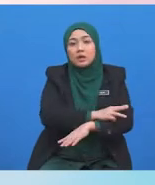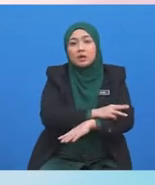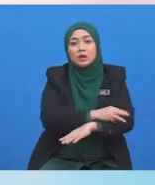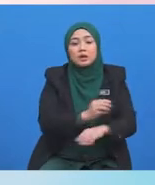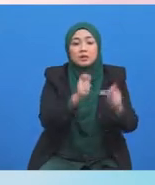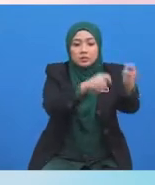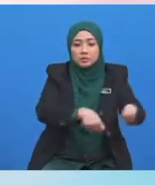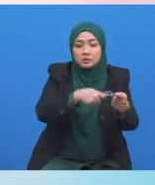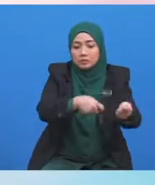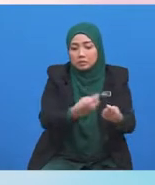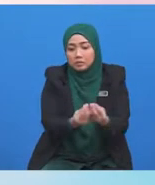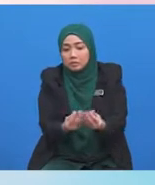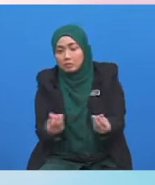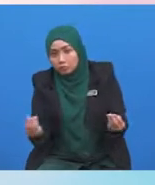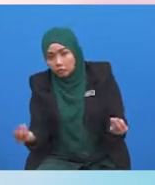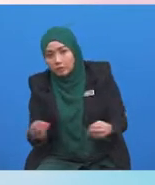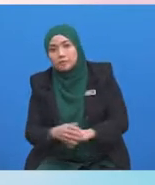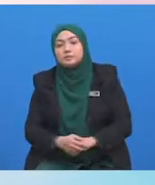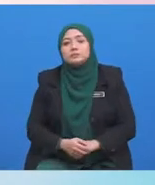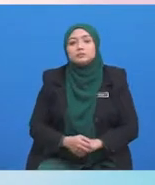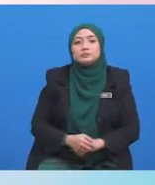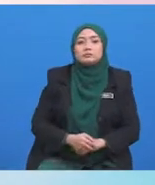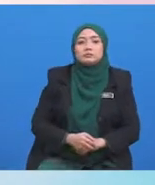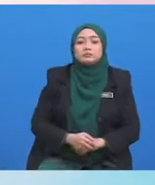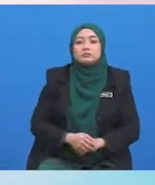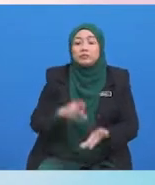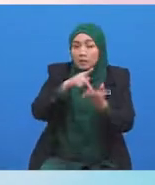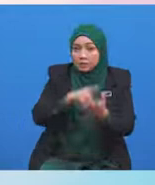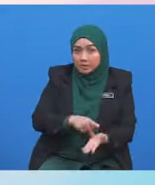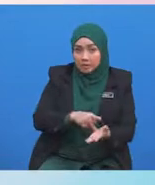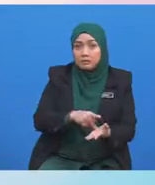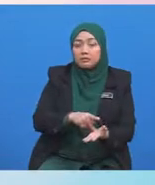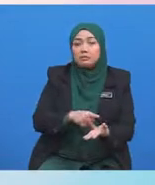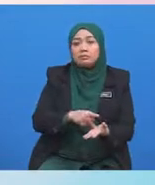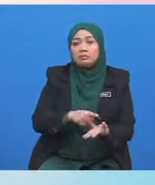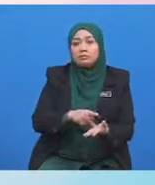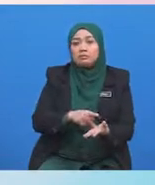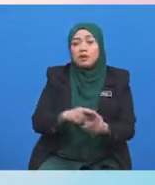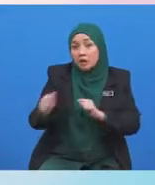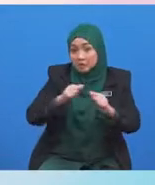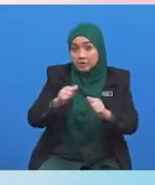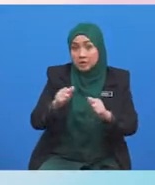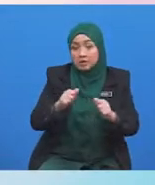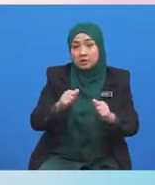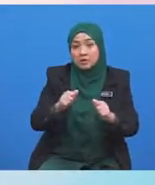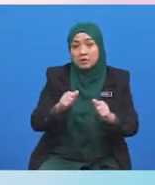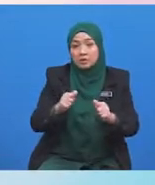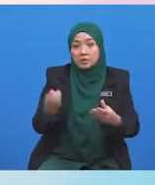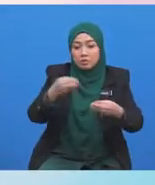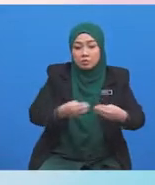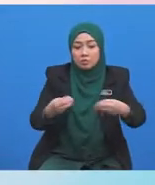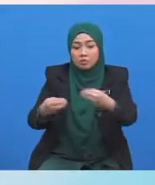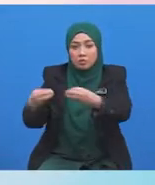pertanian. Kejadian tanah runtuh akan memberi kesan ke atas aktiviti pertanian kerana tanaman akan